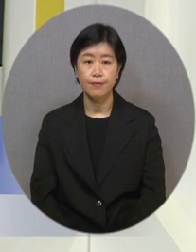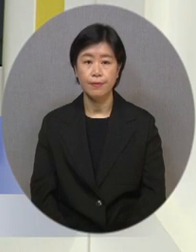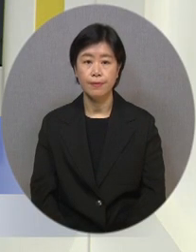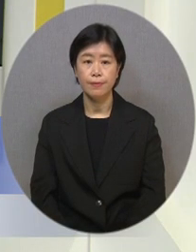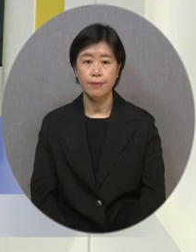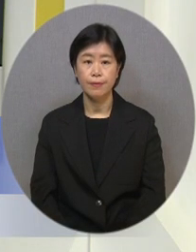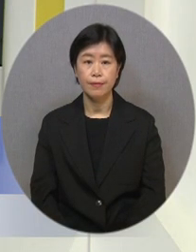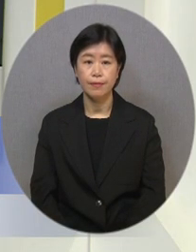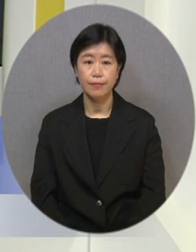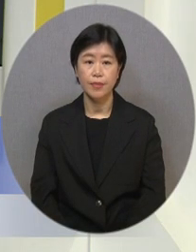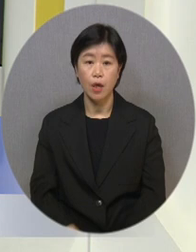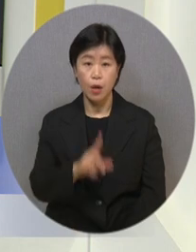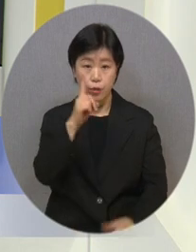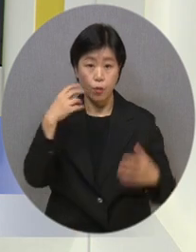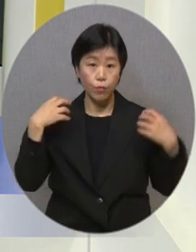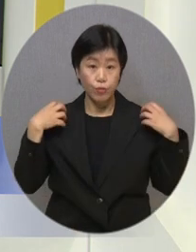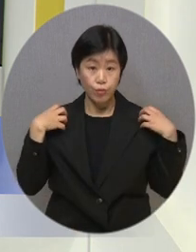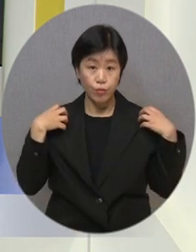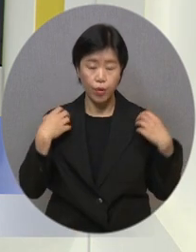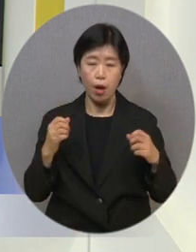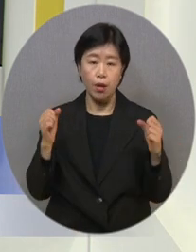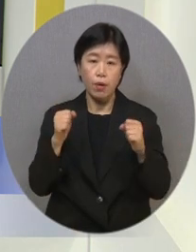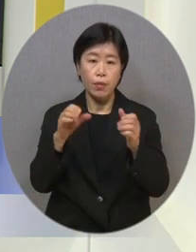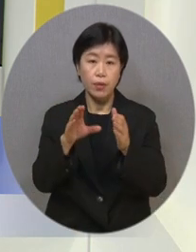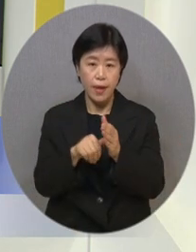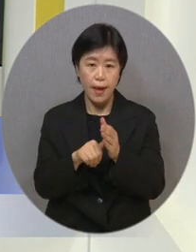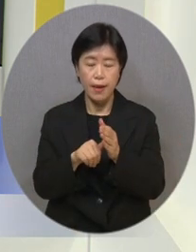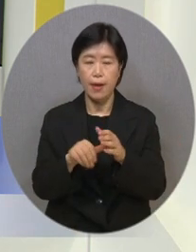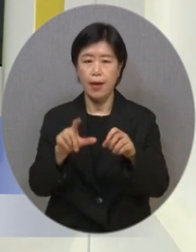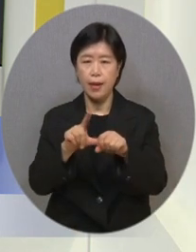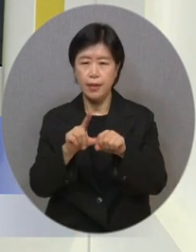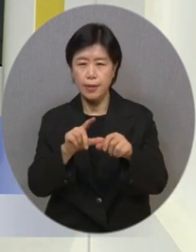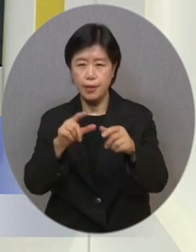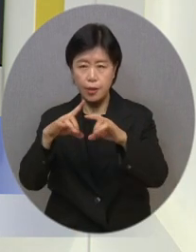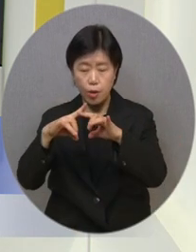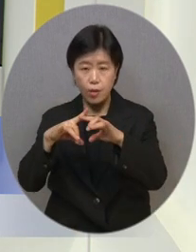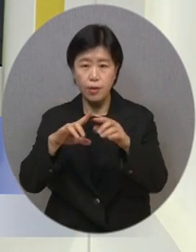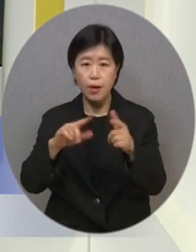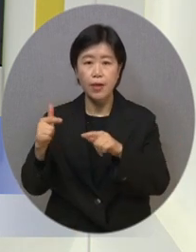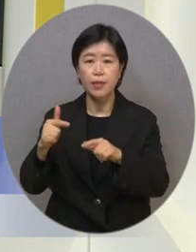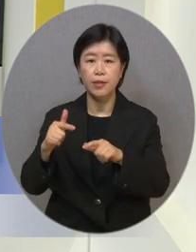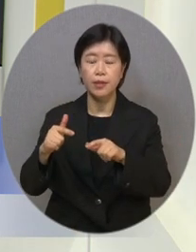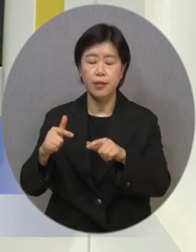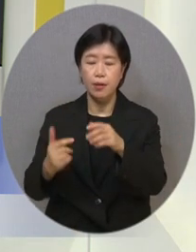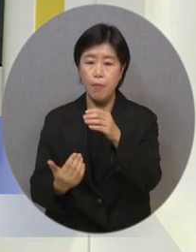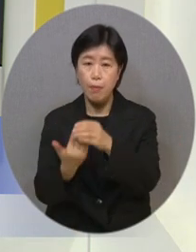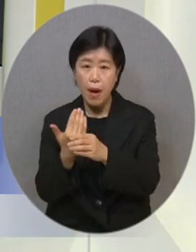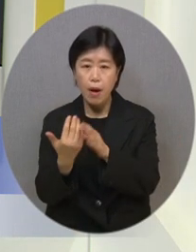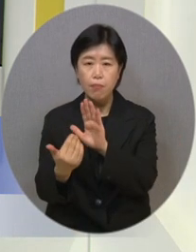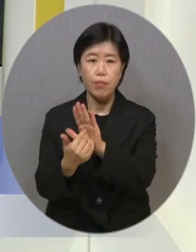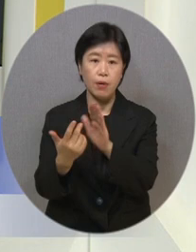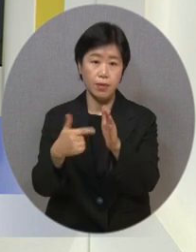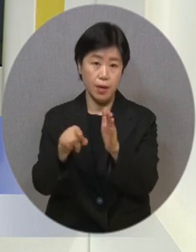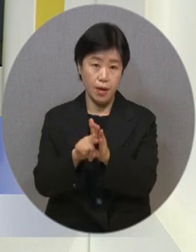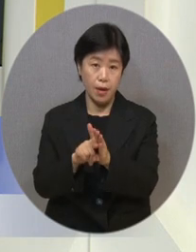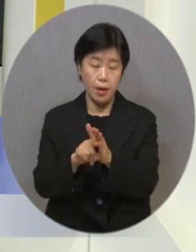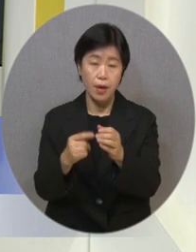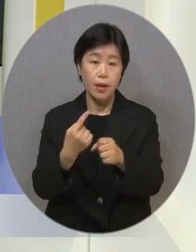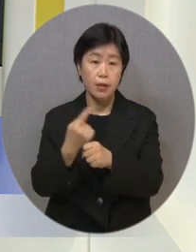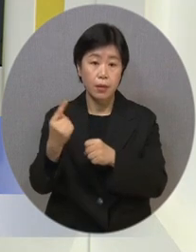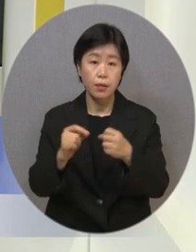말했습니다 산업통상자원부가 겨울철 가스 전기 사고 예방을 위해 지자체 등과 함께 내년